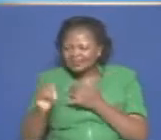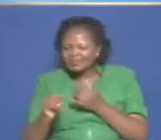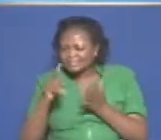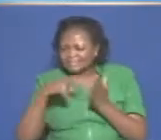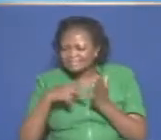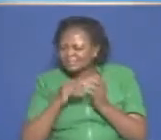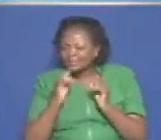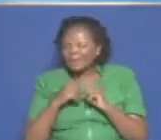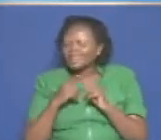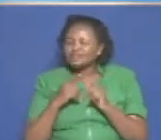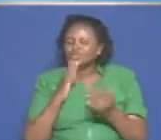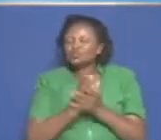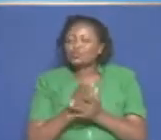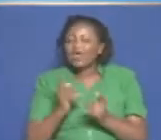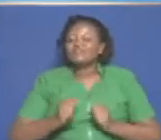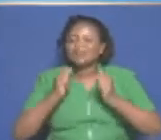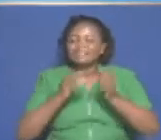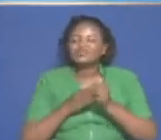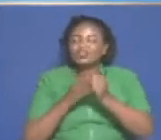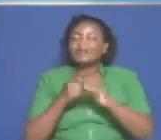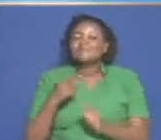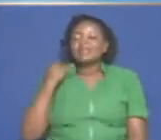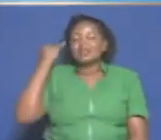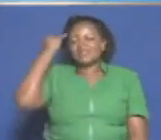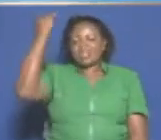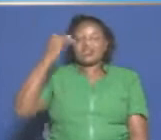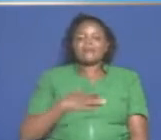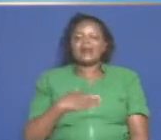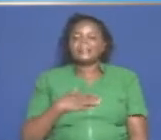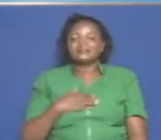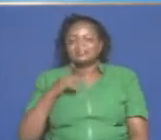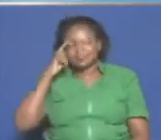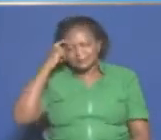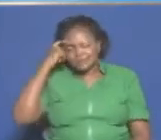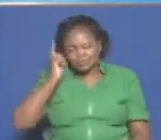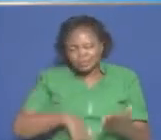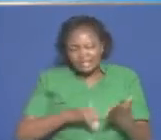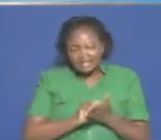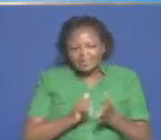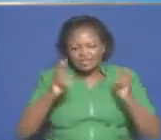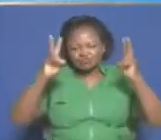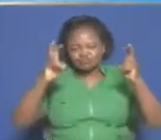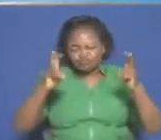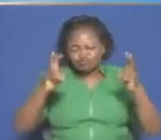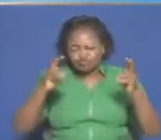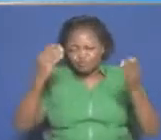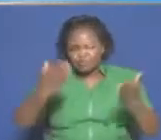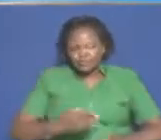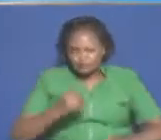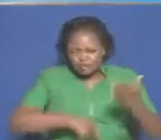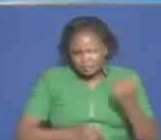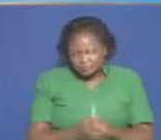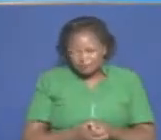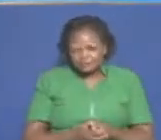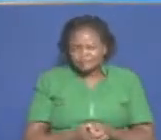wa kuongoza. Lakini kile ambacho naona kwa mtazamo wangu mswada hii unaleta ni kwamba kuna ile tunasema kuhakikisha kwamba